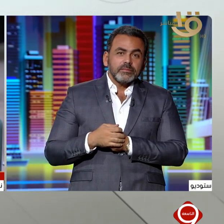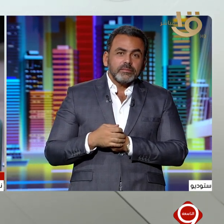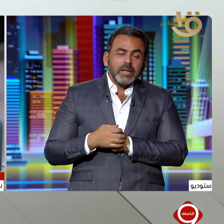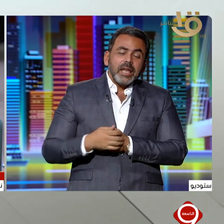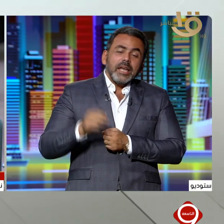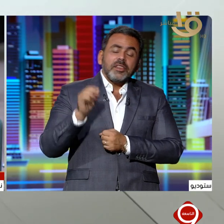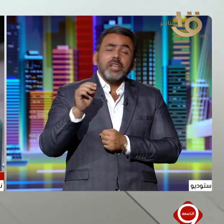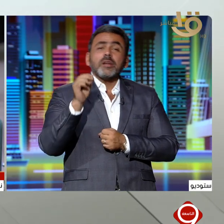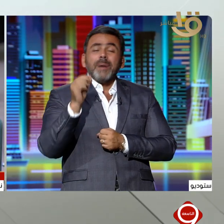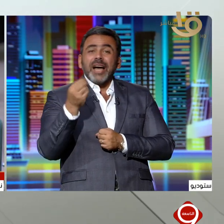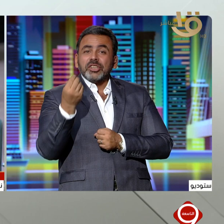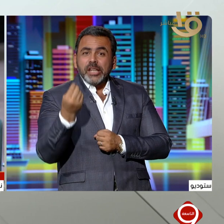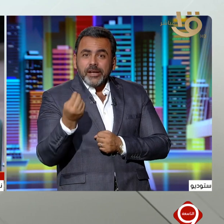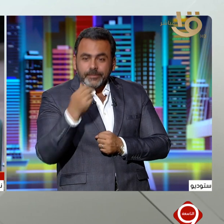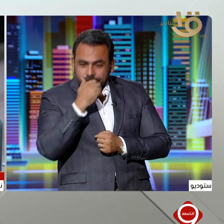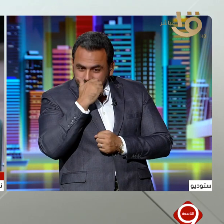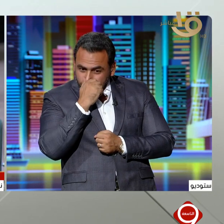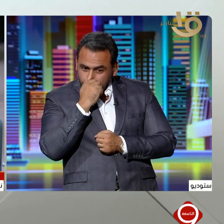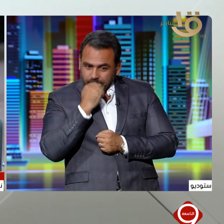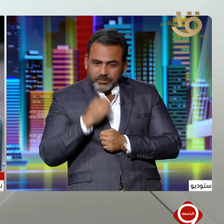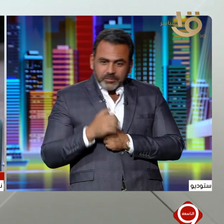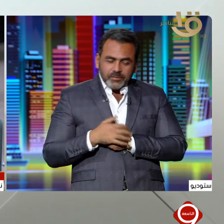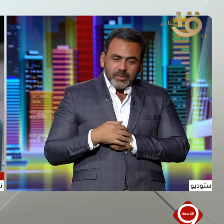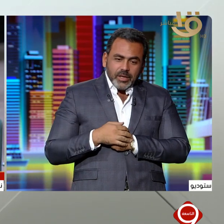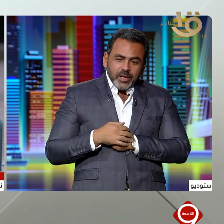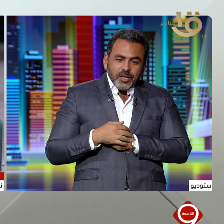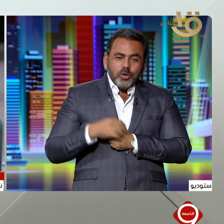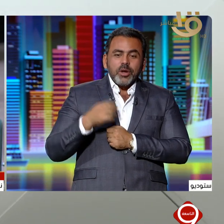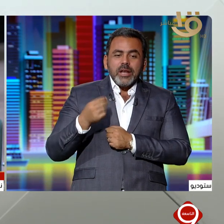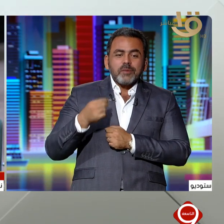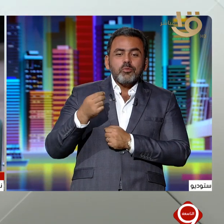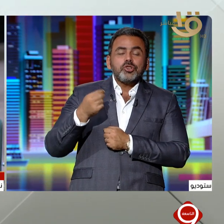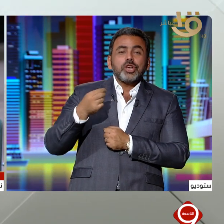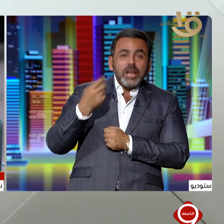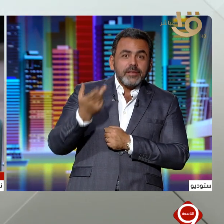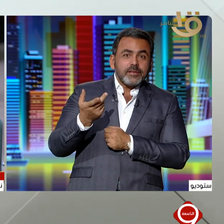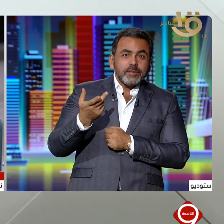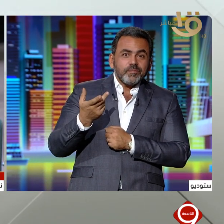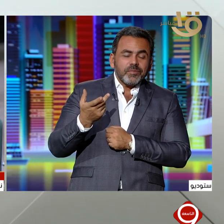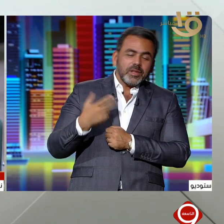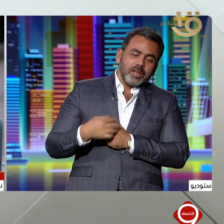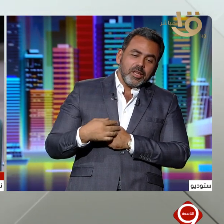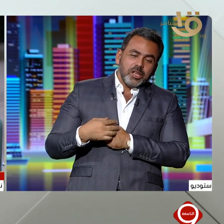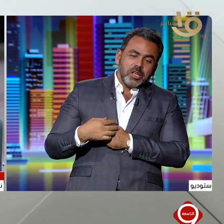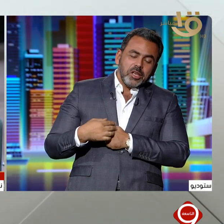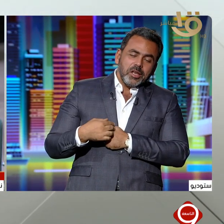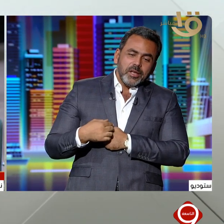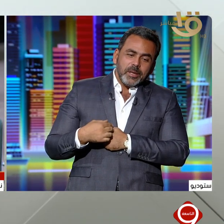كده 2 ا ا يوريل لك